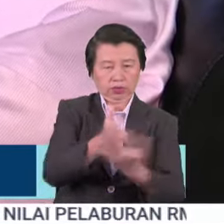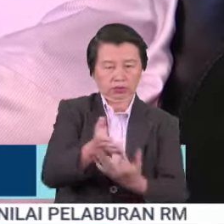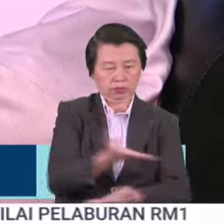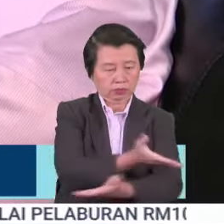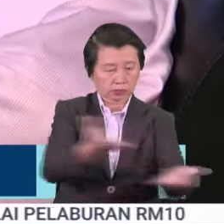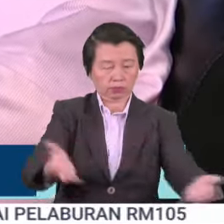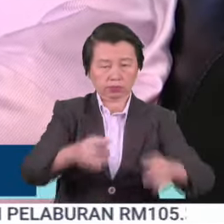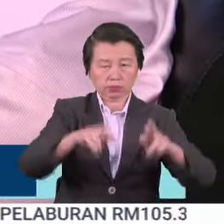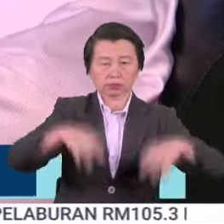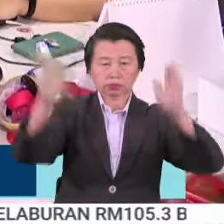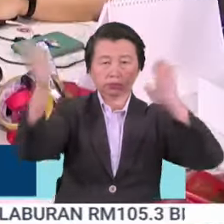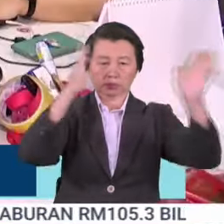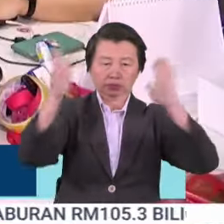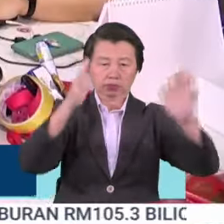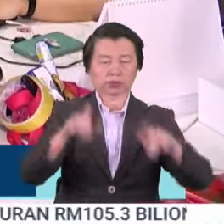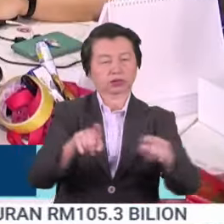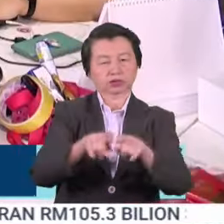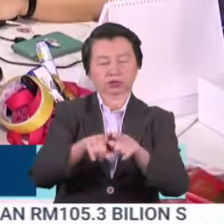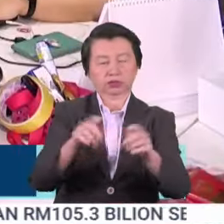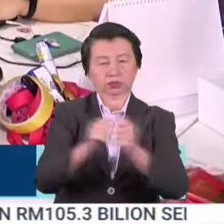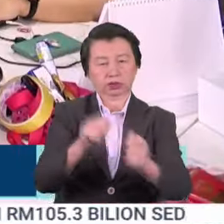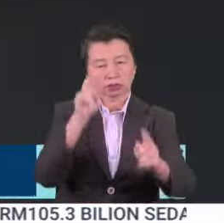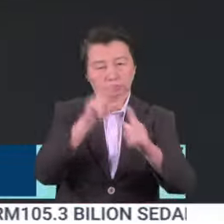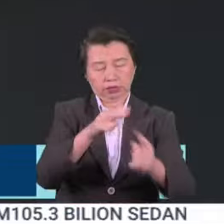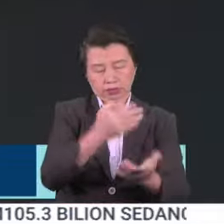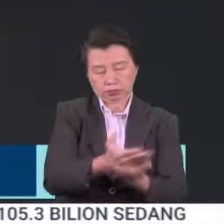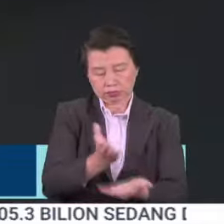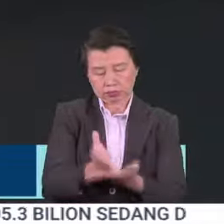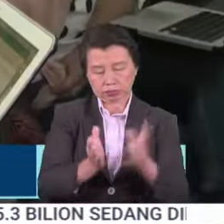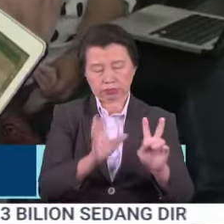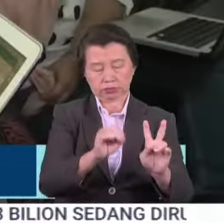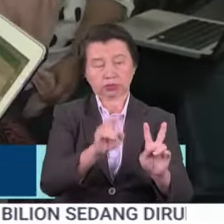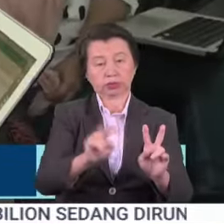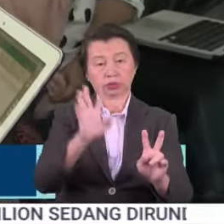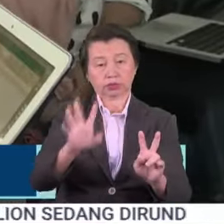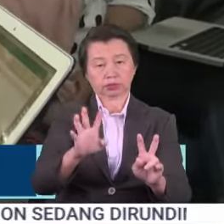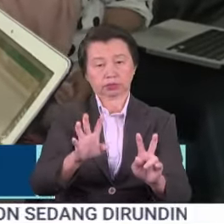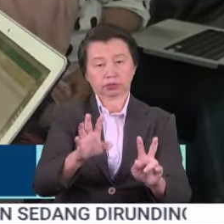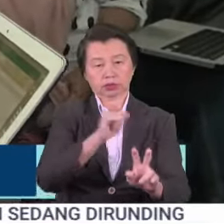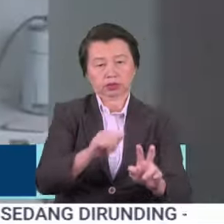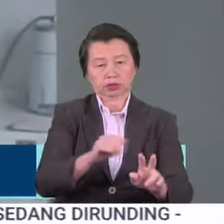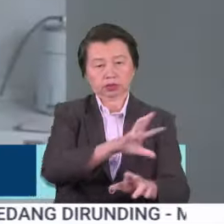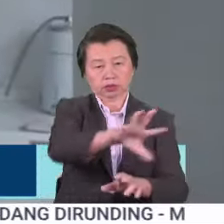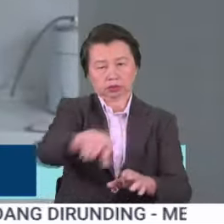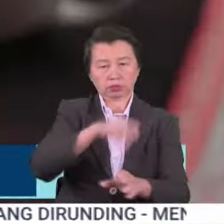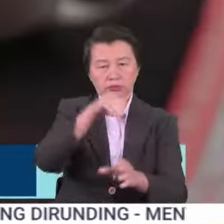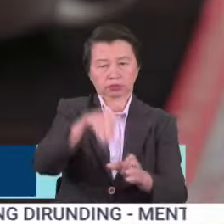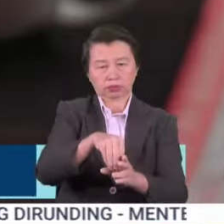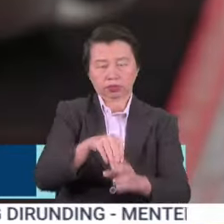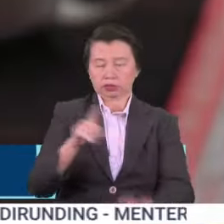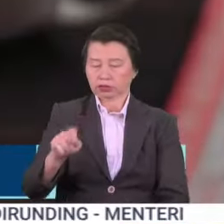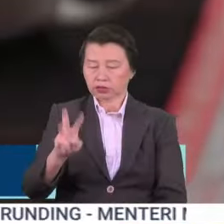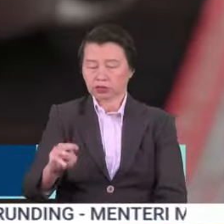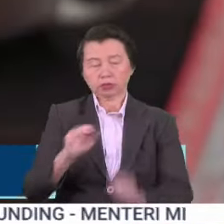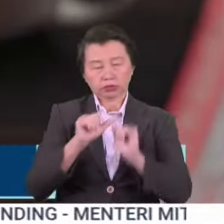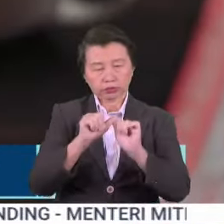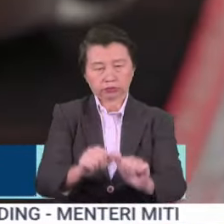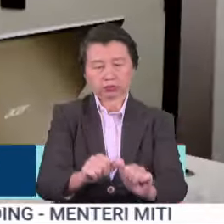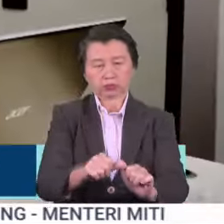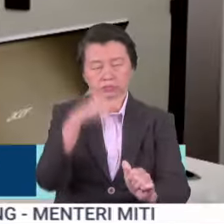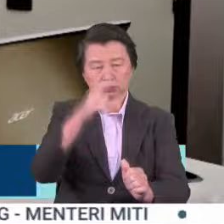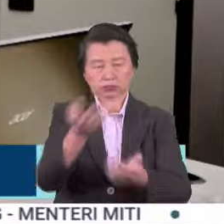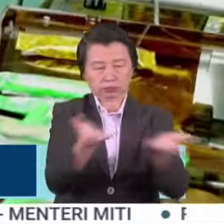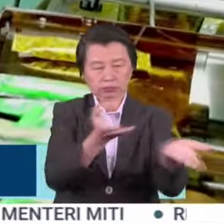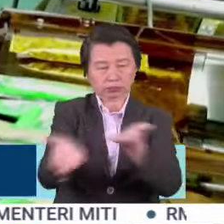semua rakyat Malaysia. Sejajar dengan visi Belanjawan 2024 yang komprehensif dan inklusif, TM akan terus